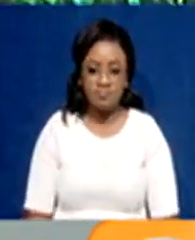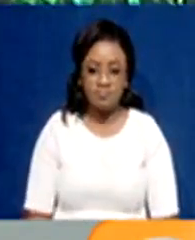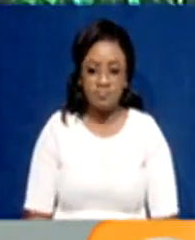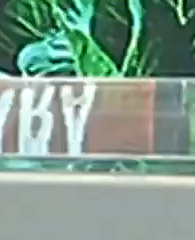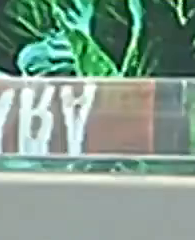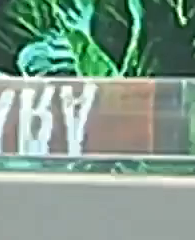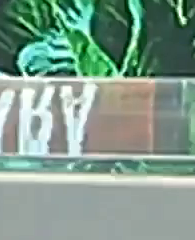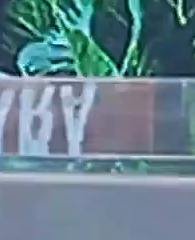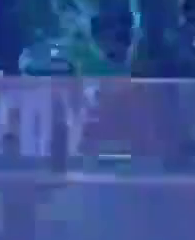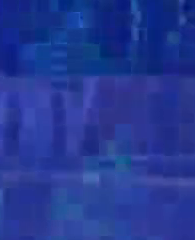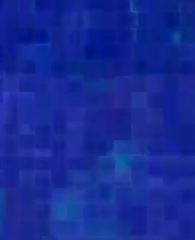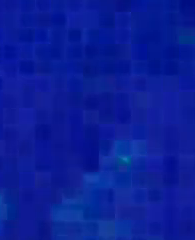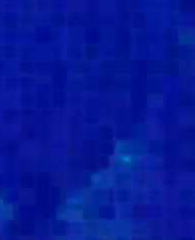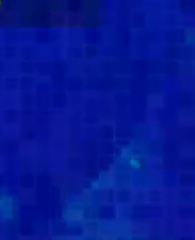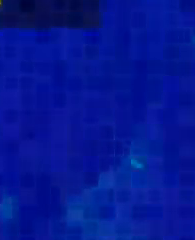Otieno.